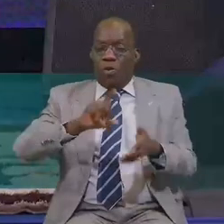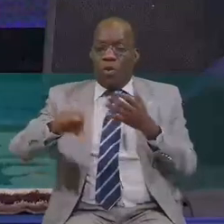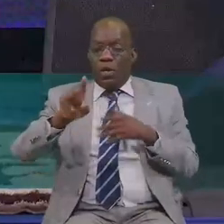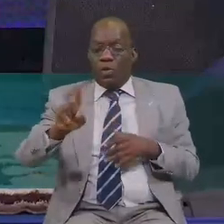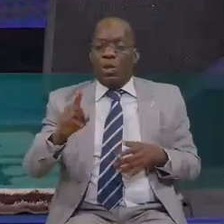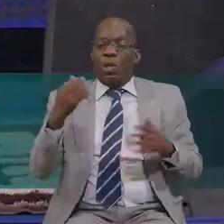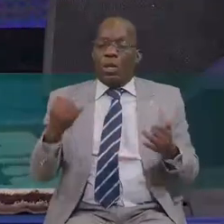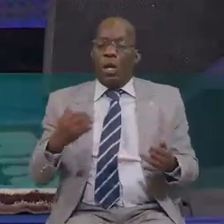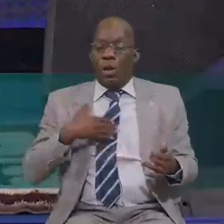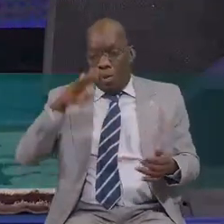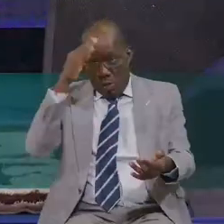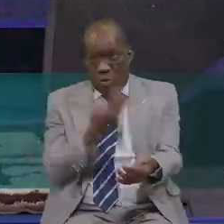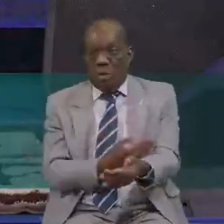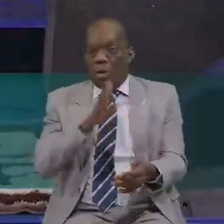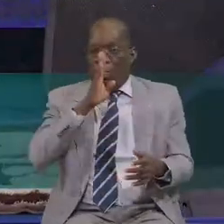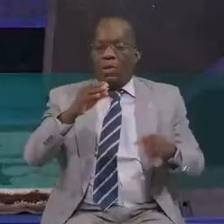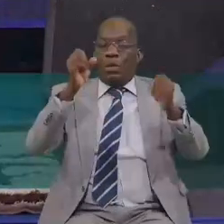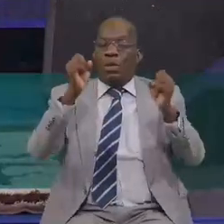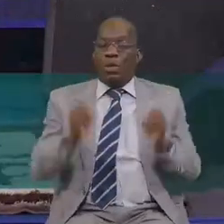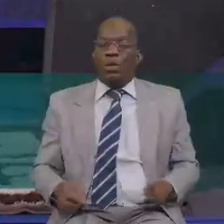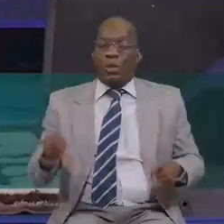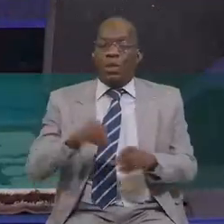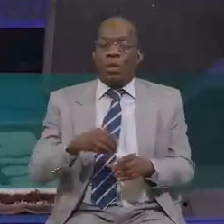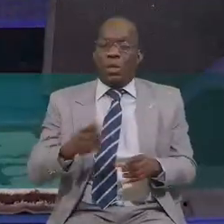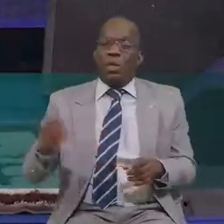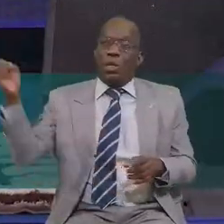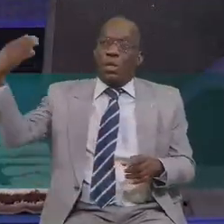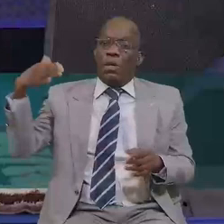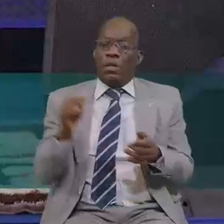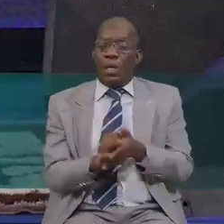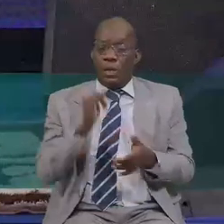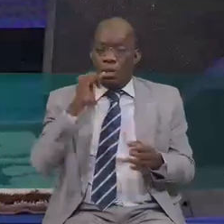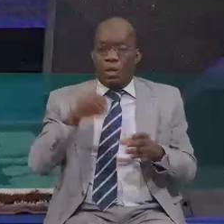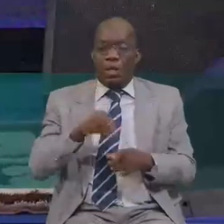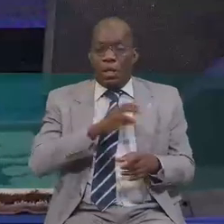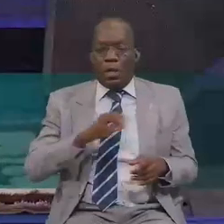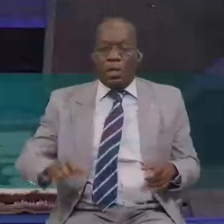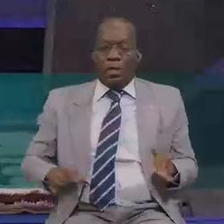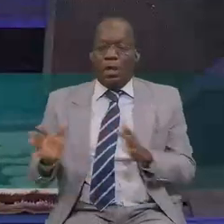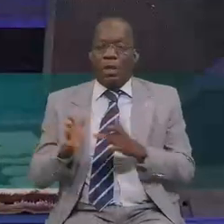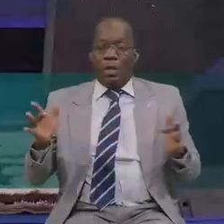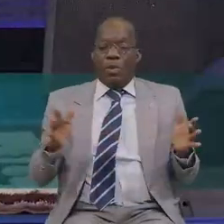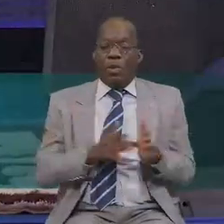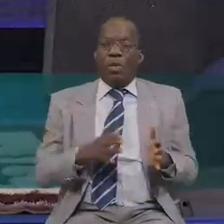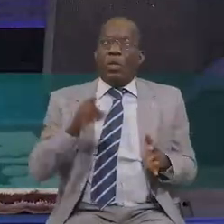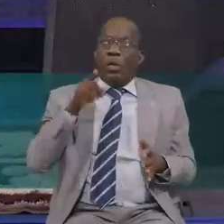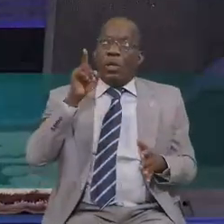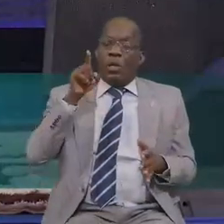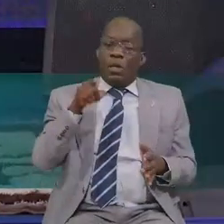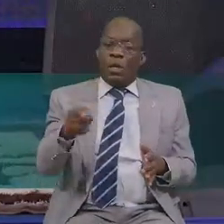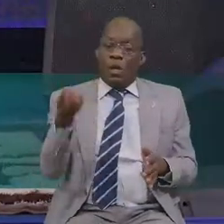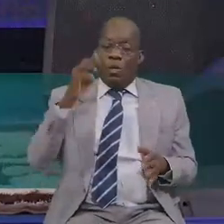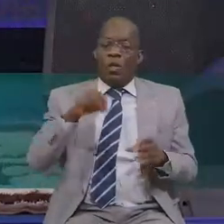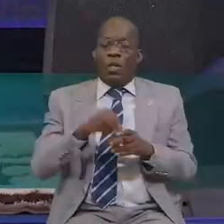2 Timothée 2, 1 à 5. Toi donc, mon enfant, fortifie-toi dans la grâce qui est en Jésus-Christ. Il était déjà